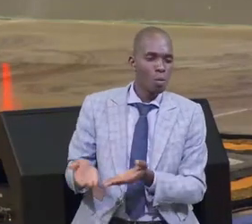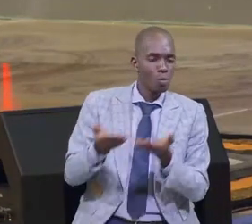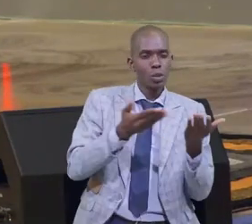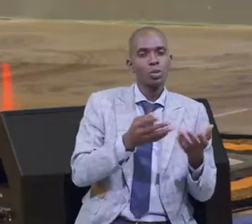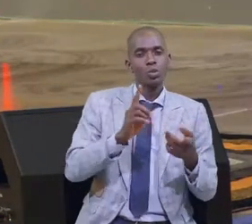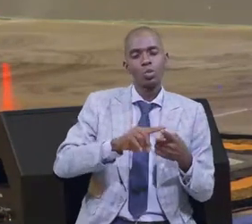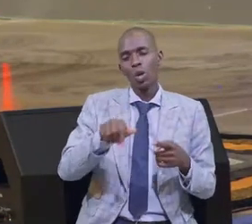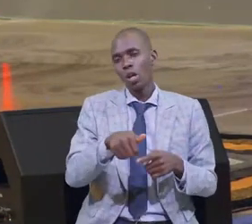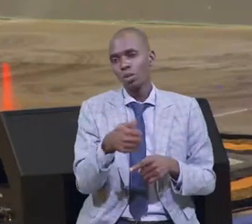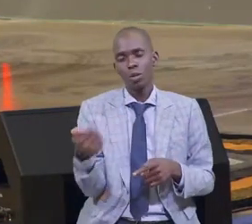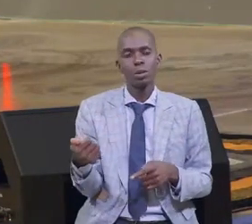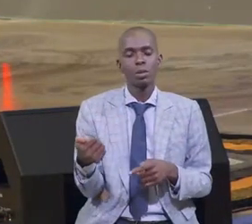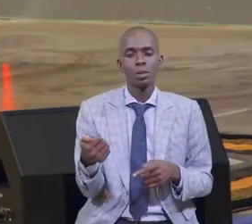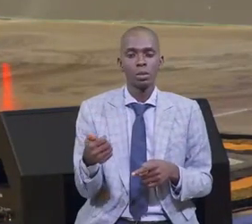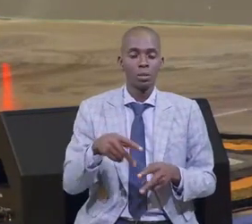à lui,